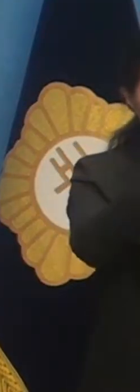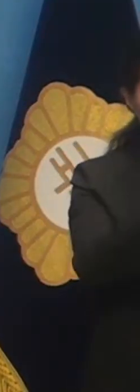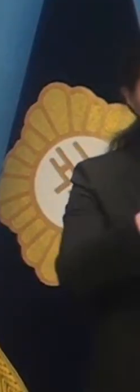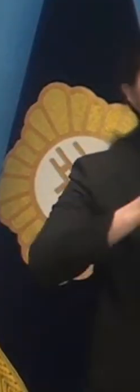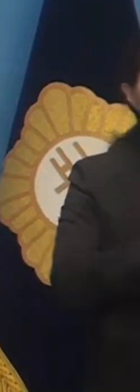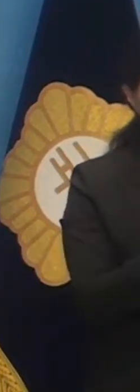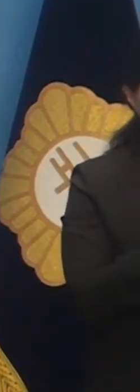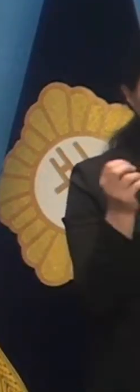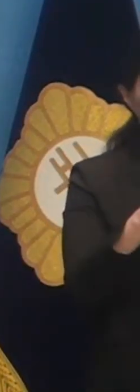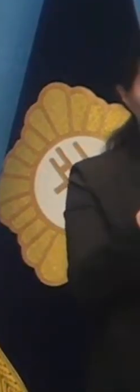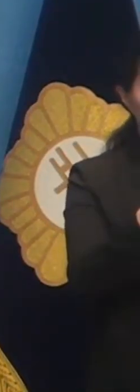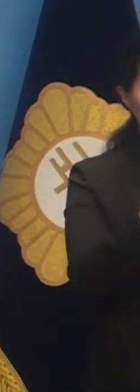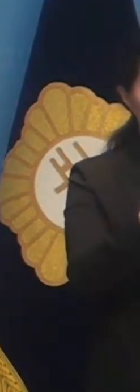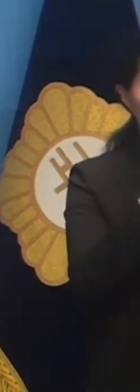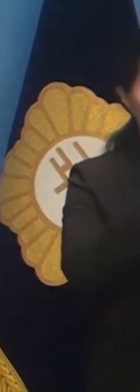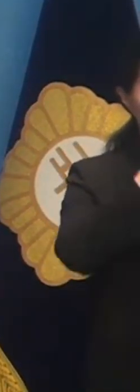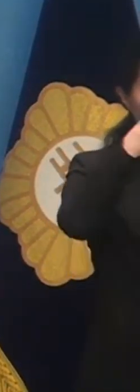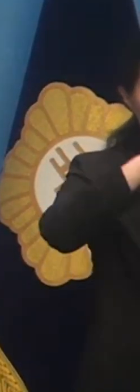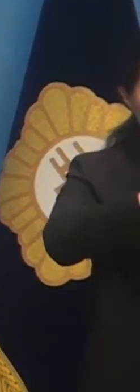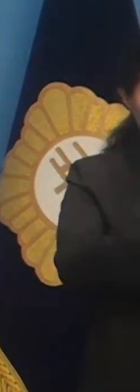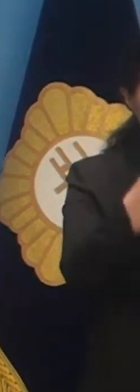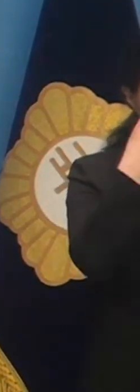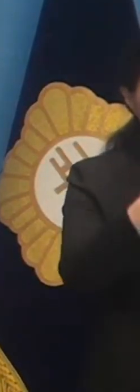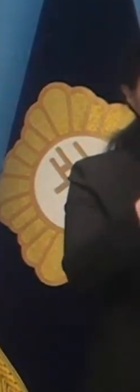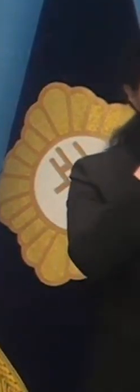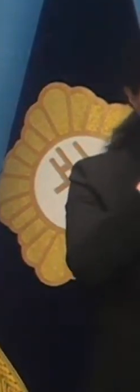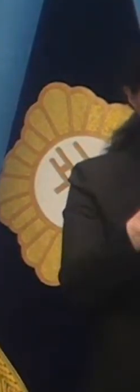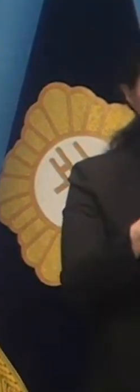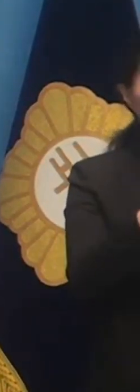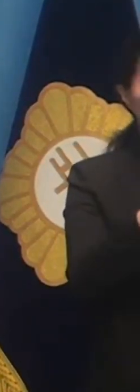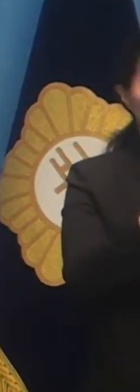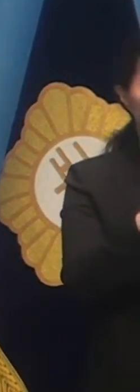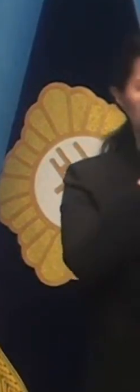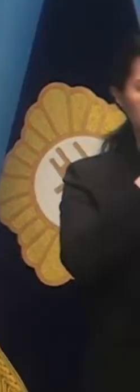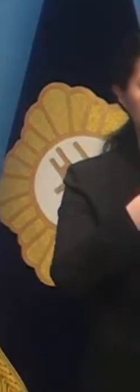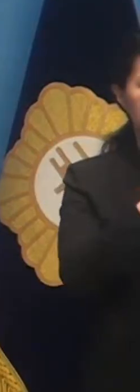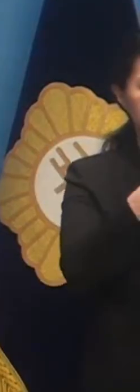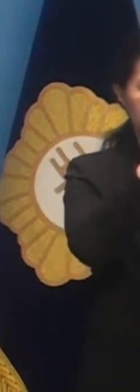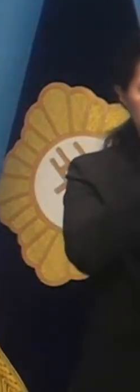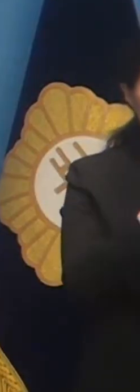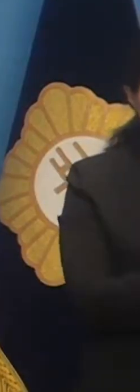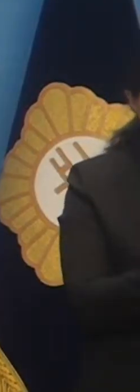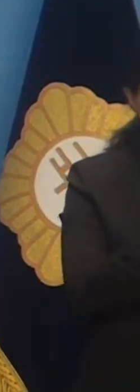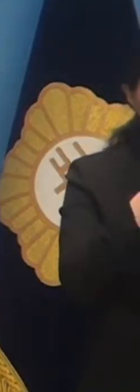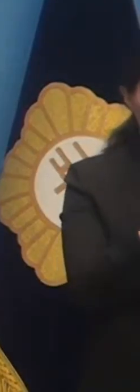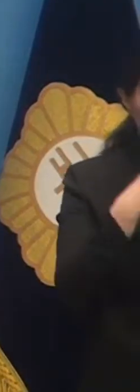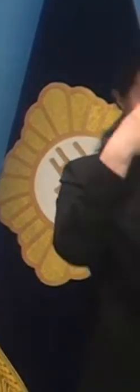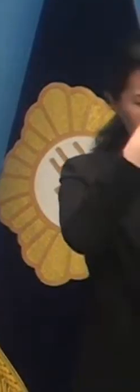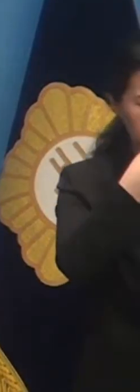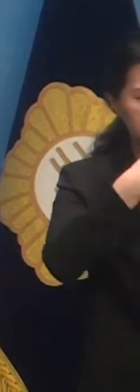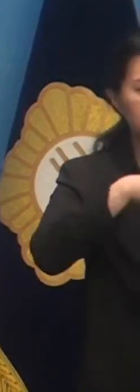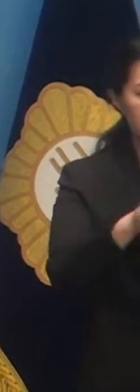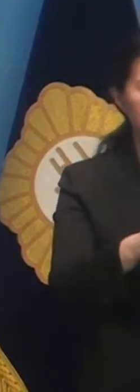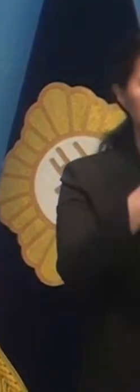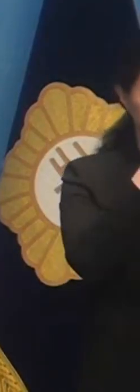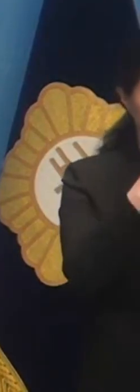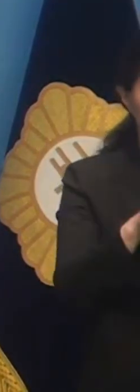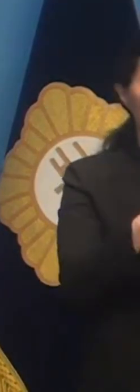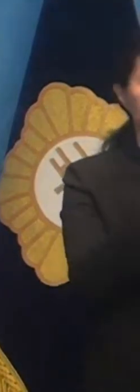법안, 둘째, 공소청 신설 법안, 세 번째, 중대범죄수사청 신설 법안, 그리고 네